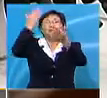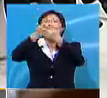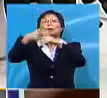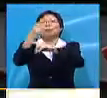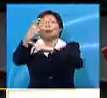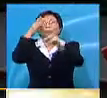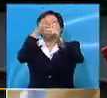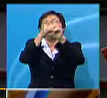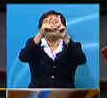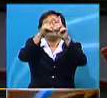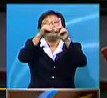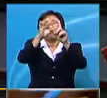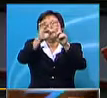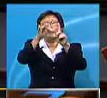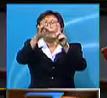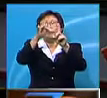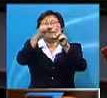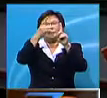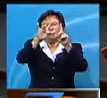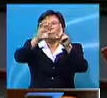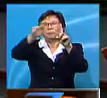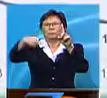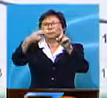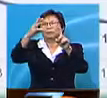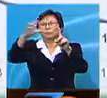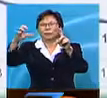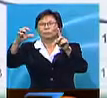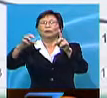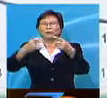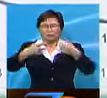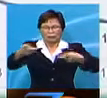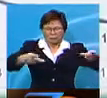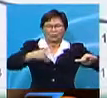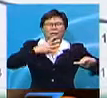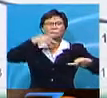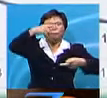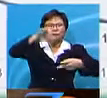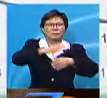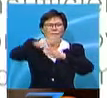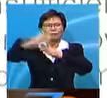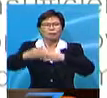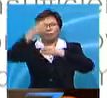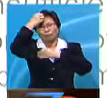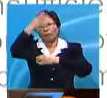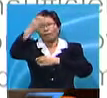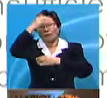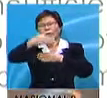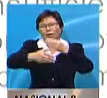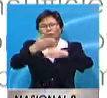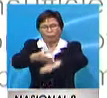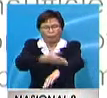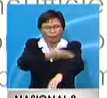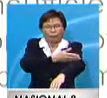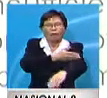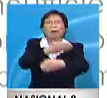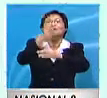jualan sebanyak 118,600 unit Beliau berkata demikian pada sidang media selepas mengumumkan prestasi Syarikat bagi